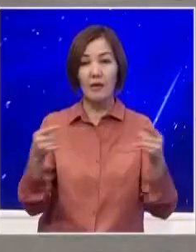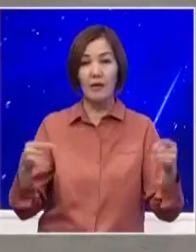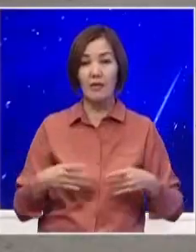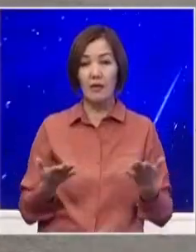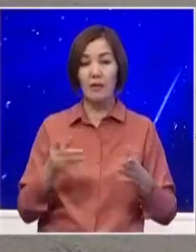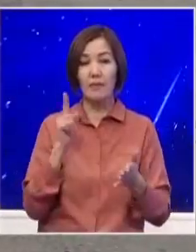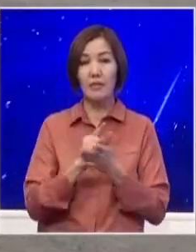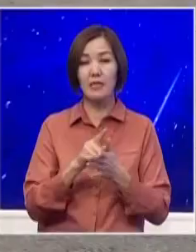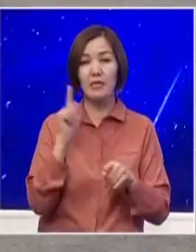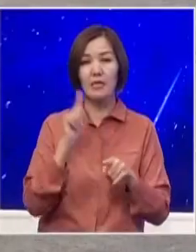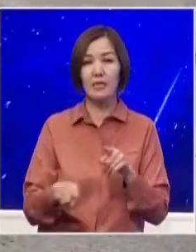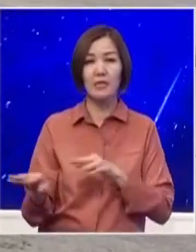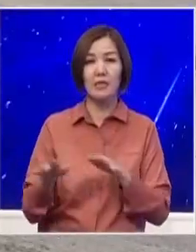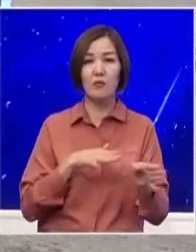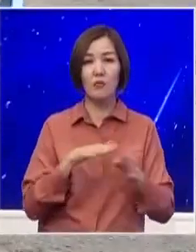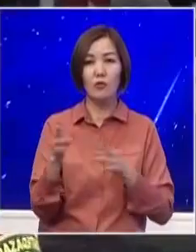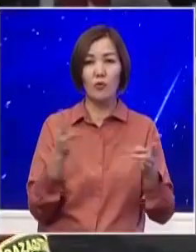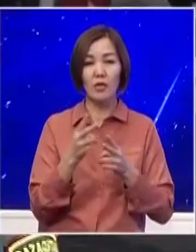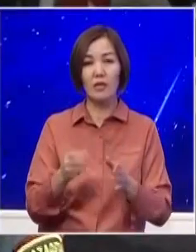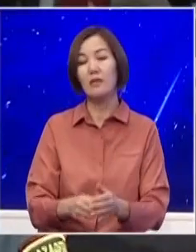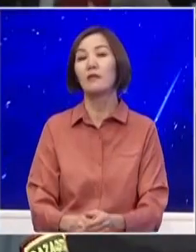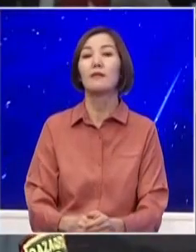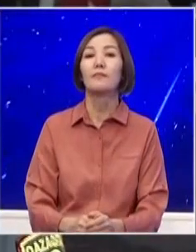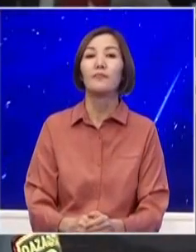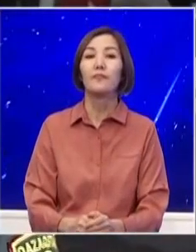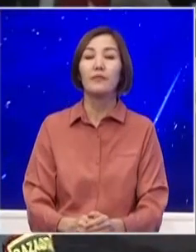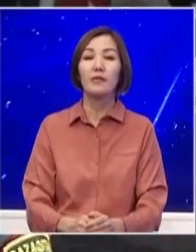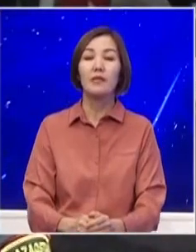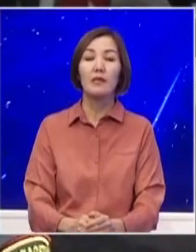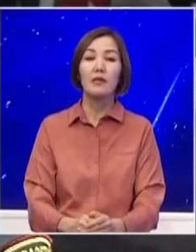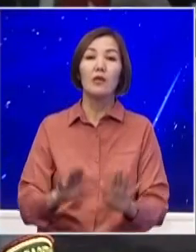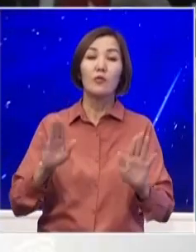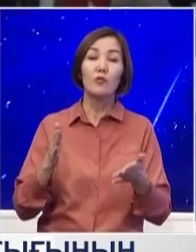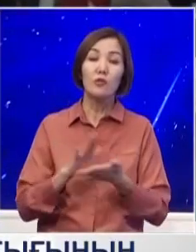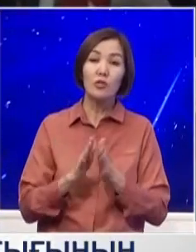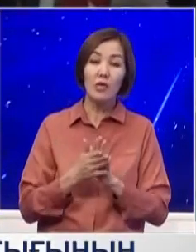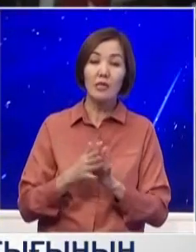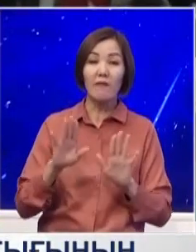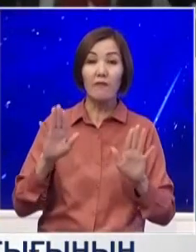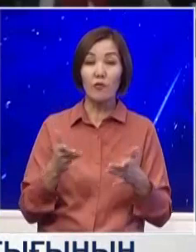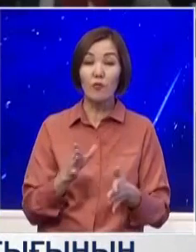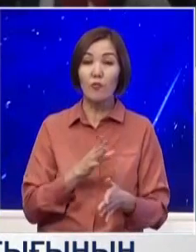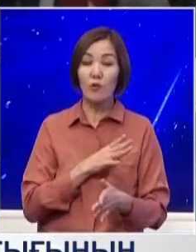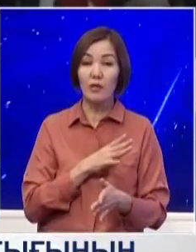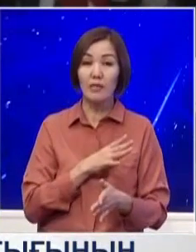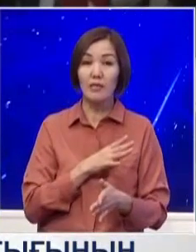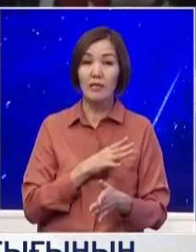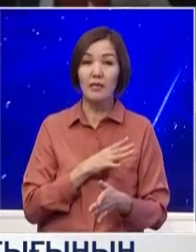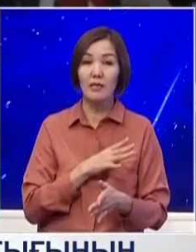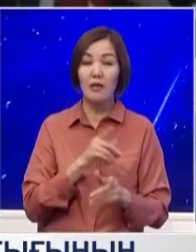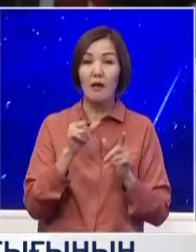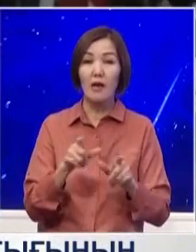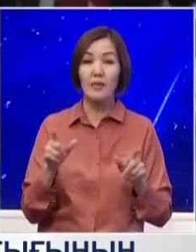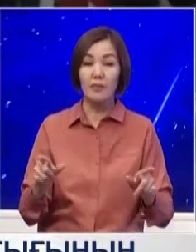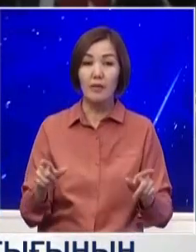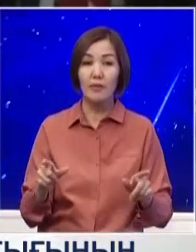міндеттерін жылдам әрі сәтті орындап шықты. Негізінде төтенше жағдайлар қаупі төнген кезде, төтенше жағдайлар болған кезде